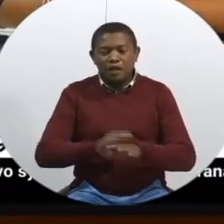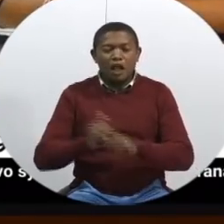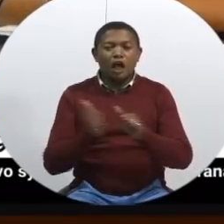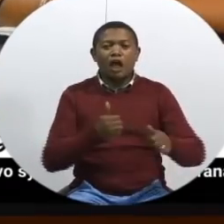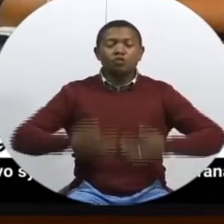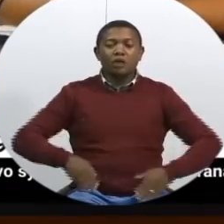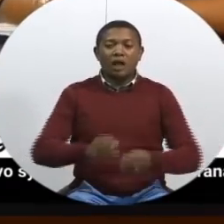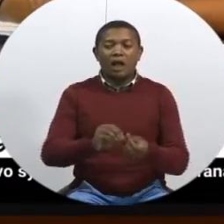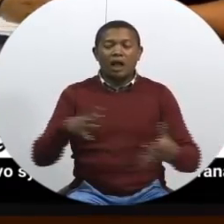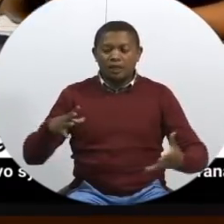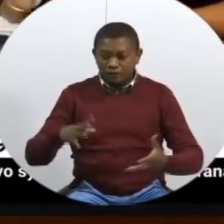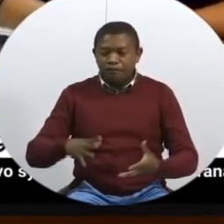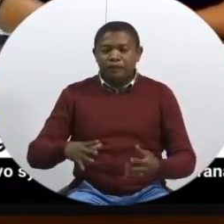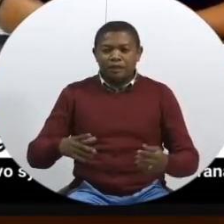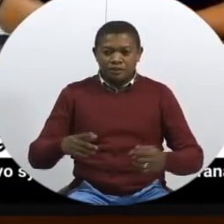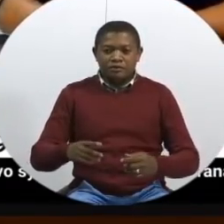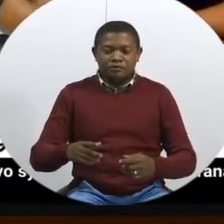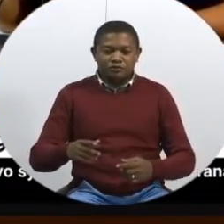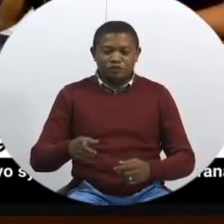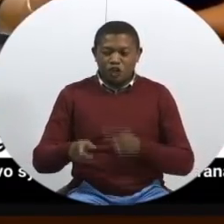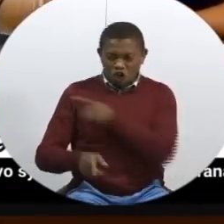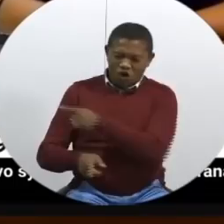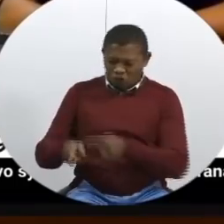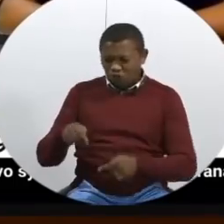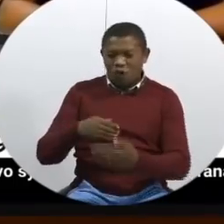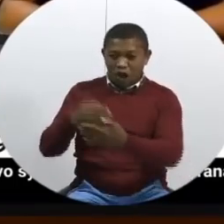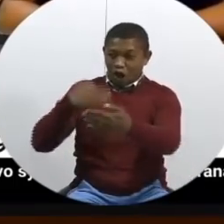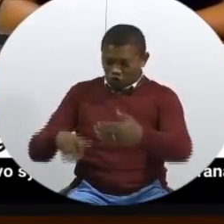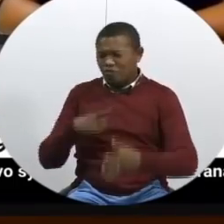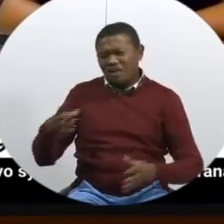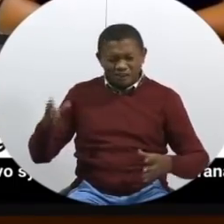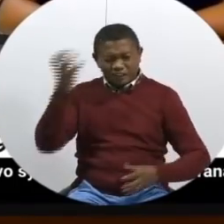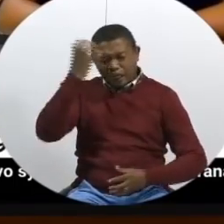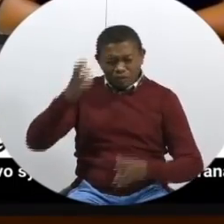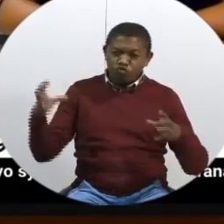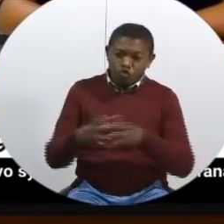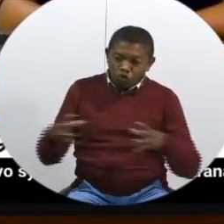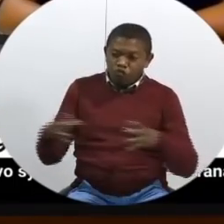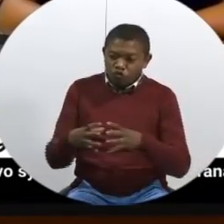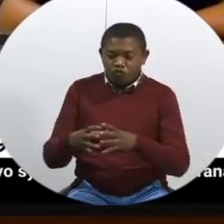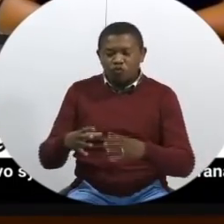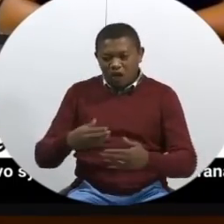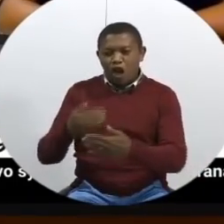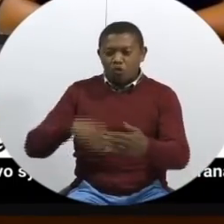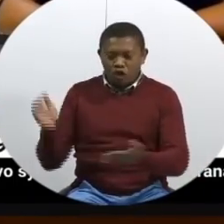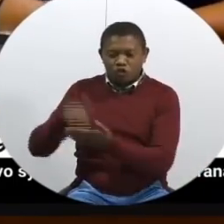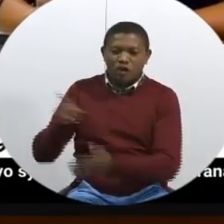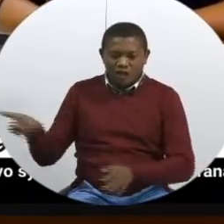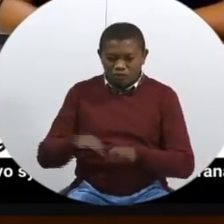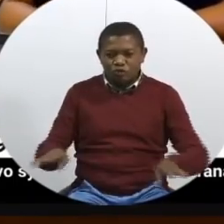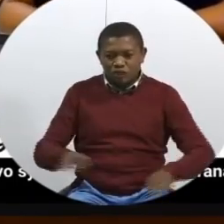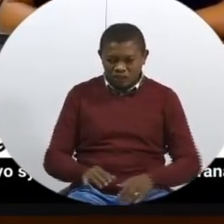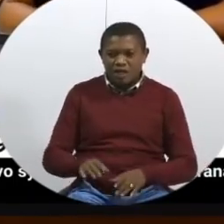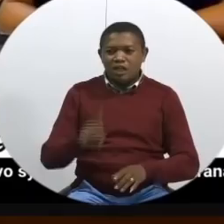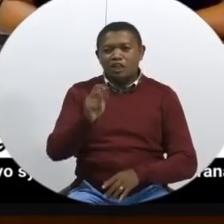ara-toekarena indray mino satria tao anaty fivoriana tanteraka ianao teo melohany natongavanao teto amin'ity plateau en télévisionna malagasy ity